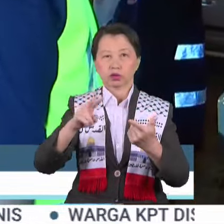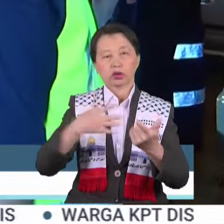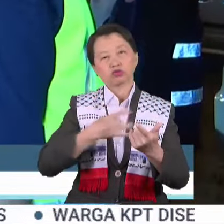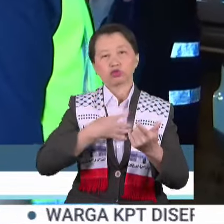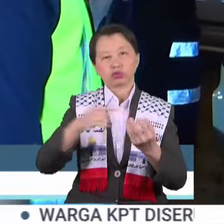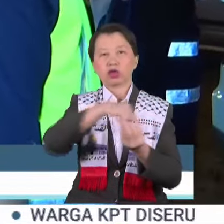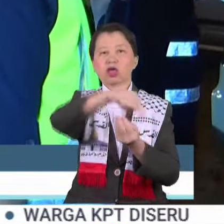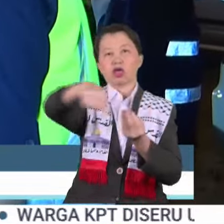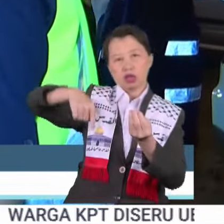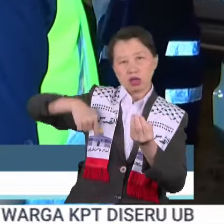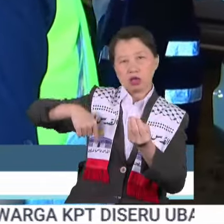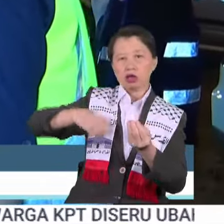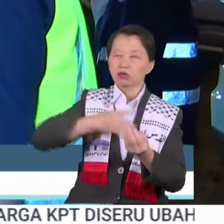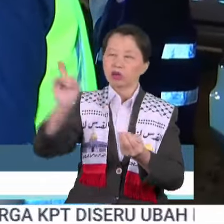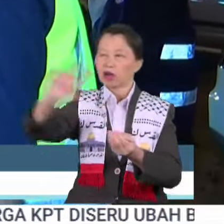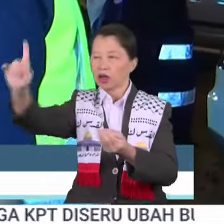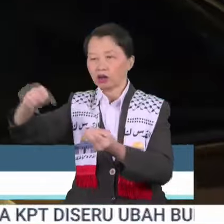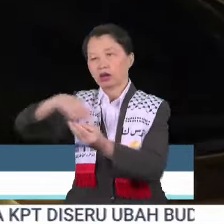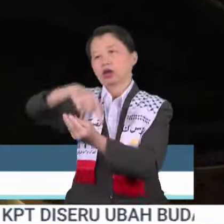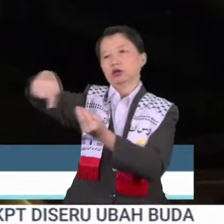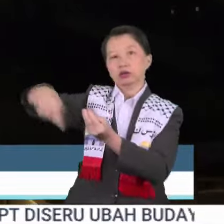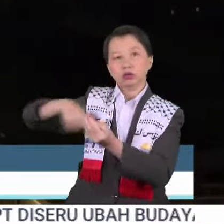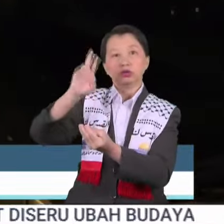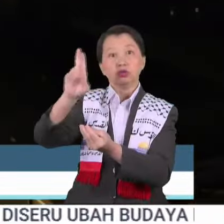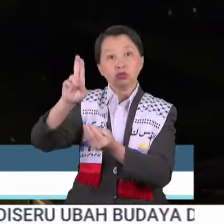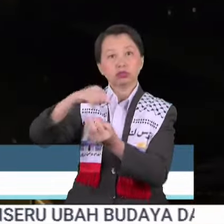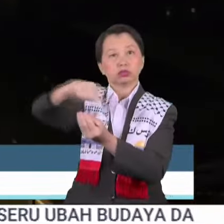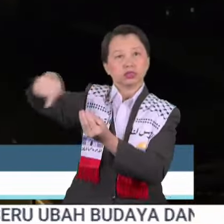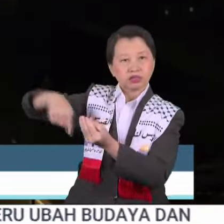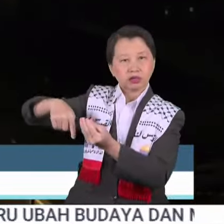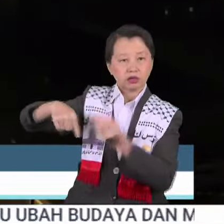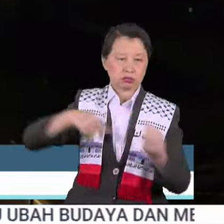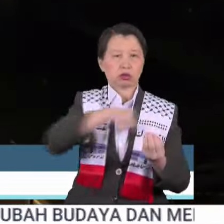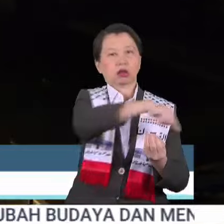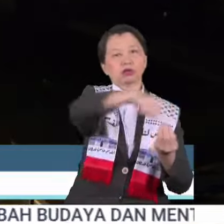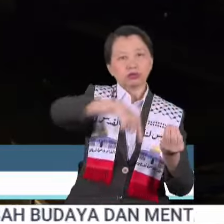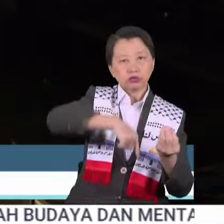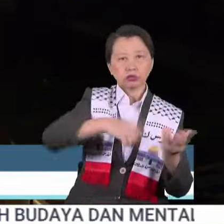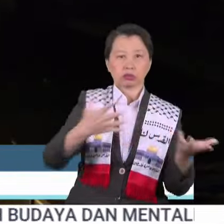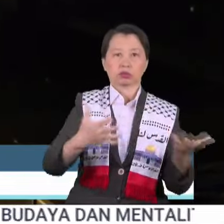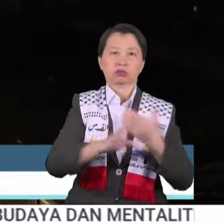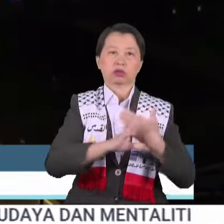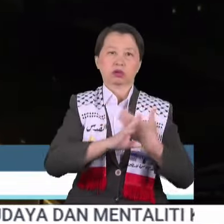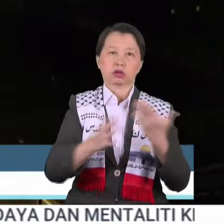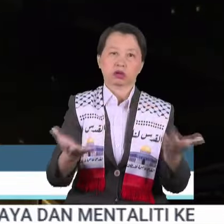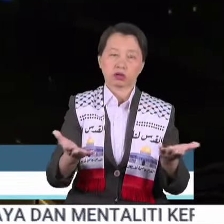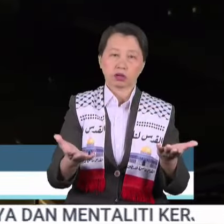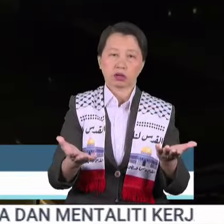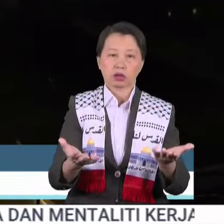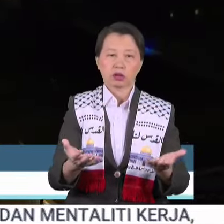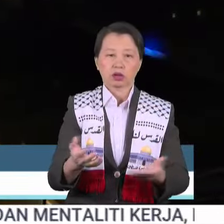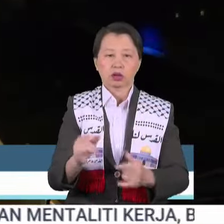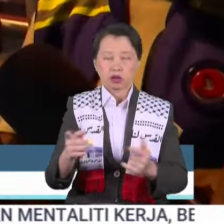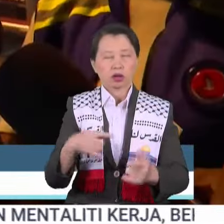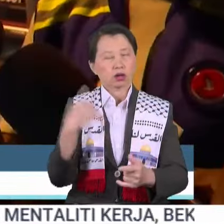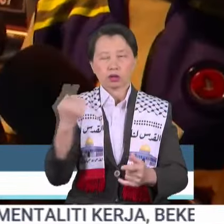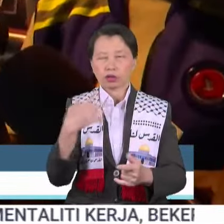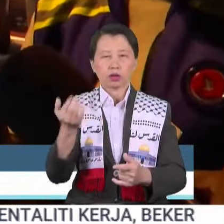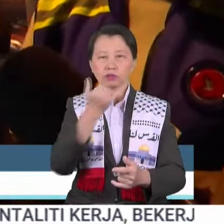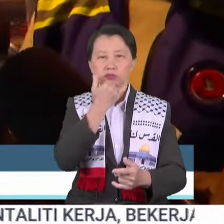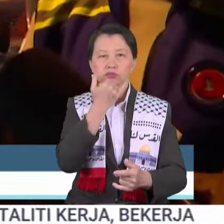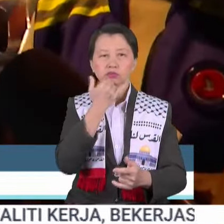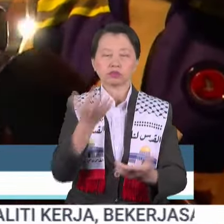dia merata-rata atau di mana-mana. Sebab kita di polis ni, maklumlah kampung, so dia boleh buat U-turn di mana-mana. So itu antara dua kesalahan